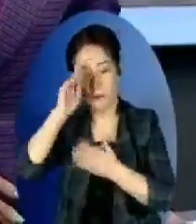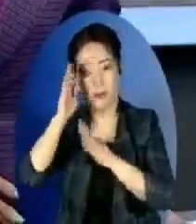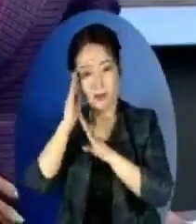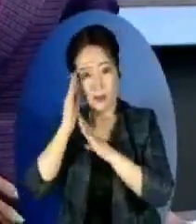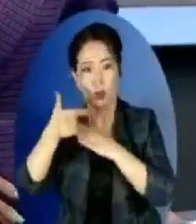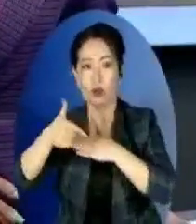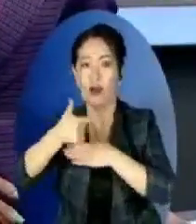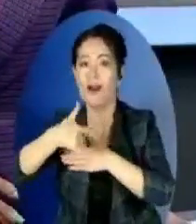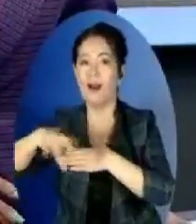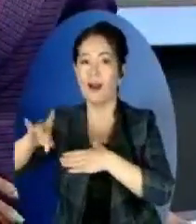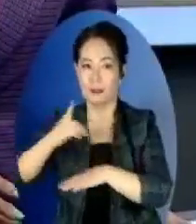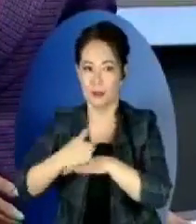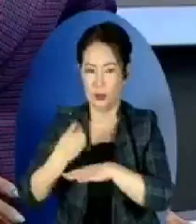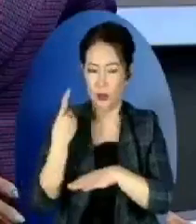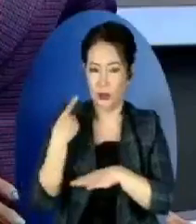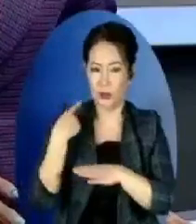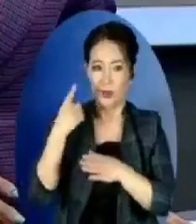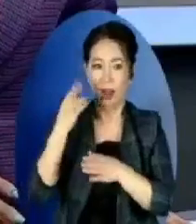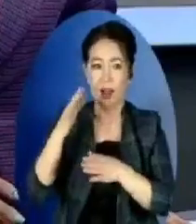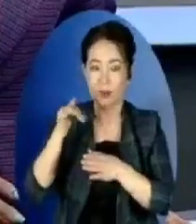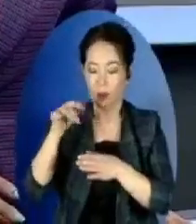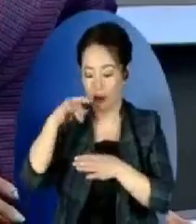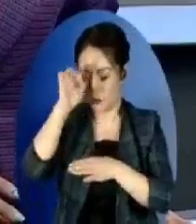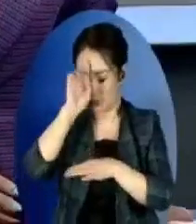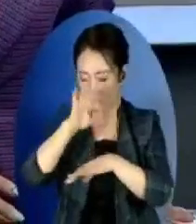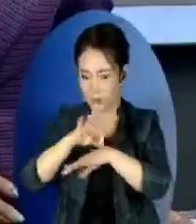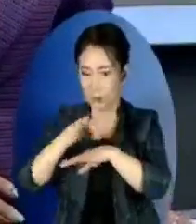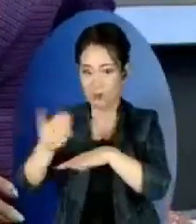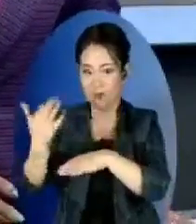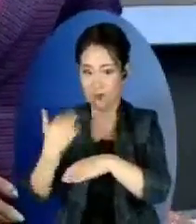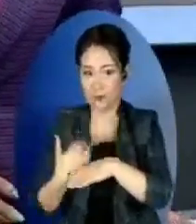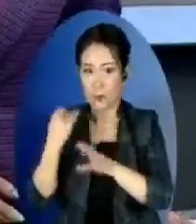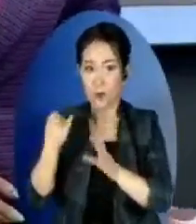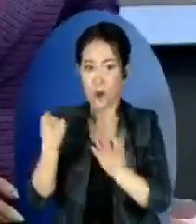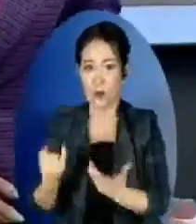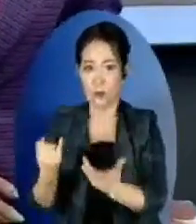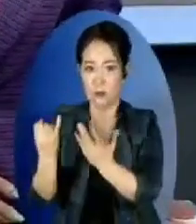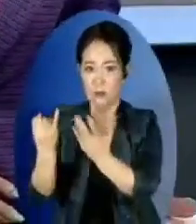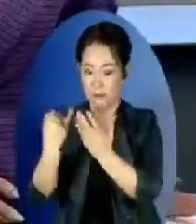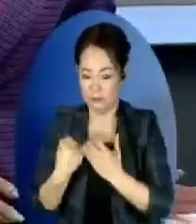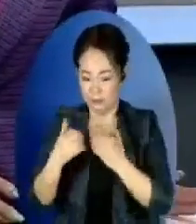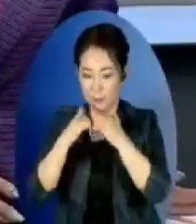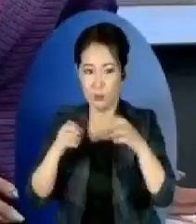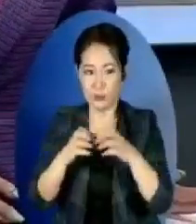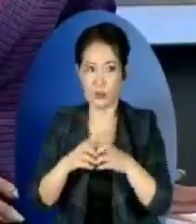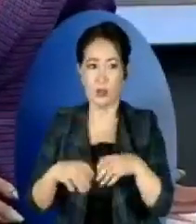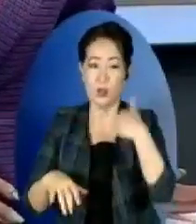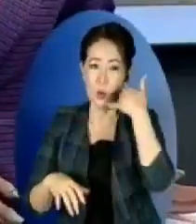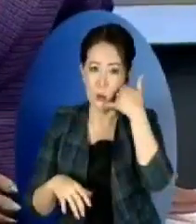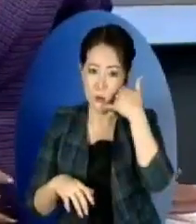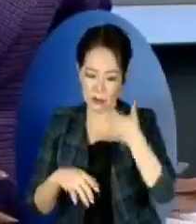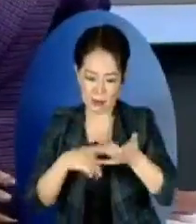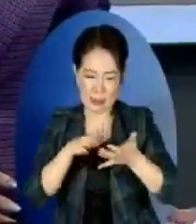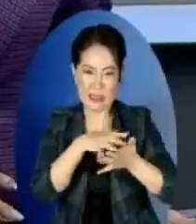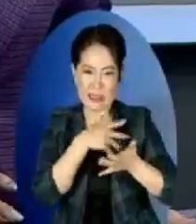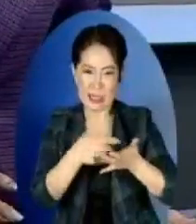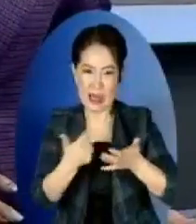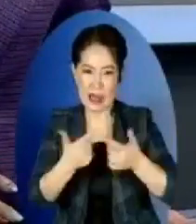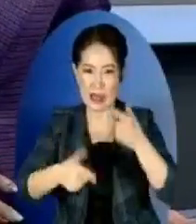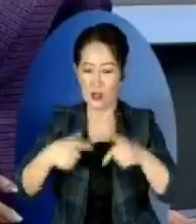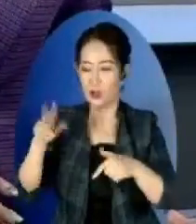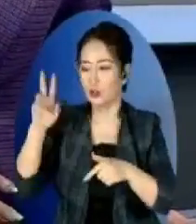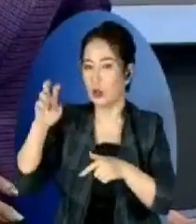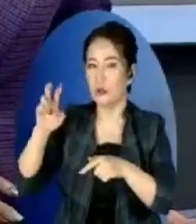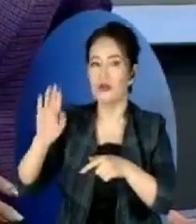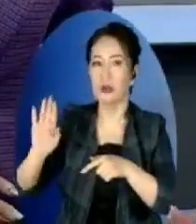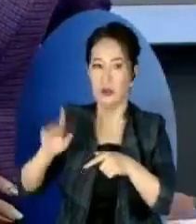халдварт өвчин судлалын үндэсний төвд 6 хүнийг тусгаарлжээ. Бидний цаг үргэлж хэргэлдэг гар утас ариун цэврийн өрөөний суултурнаас жилөө бохор байдгийг